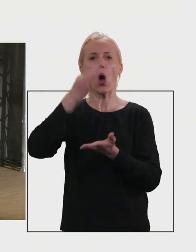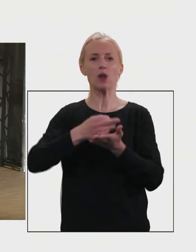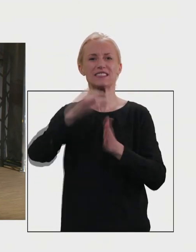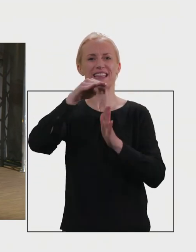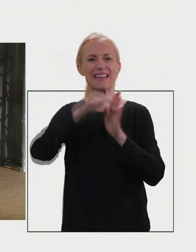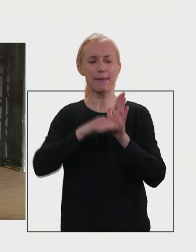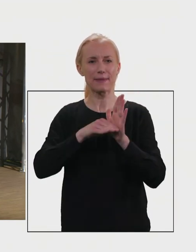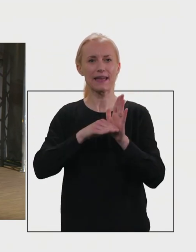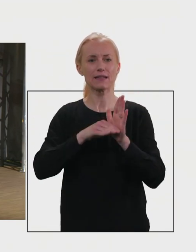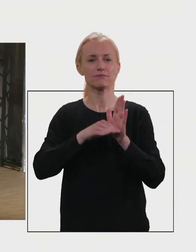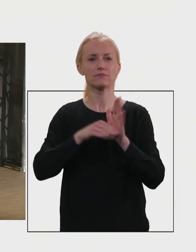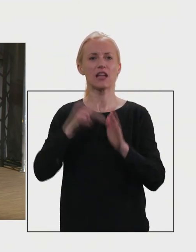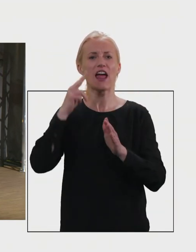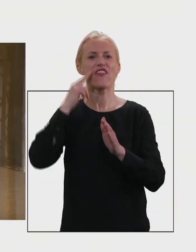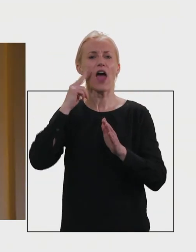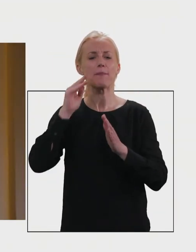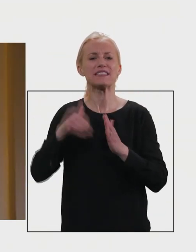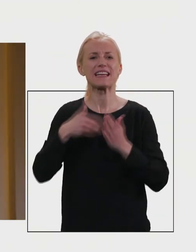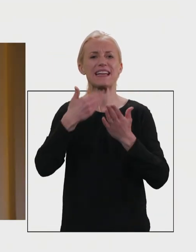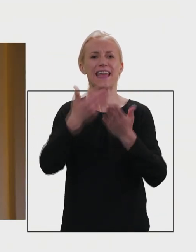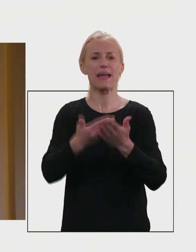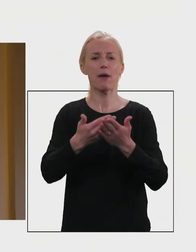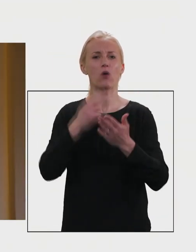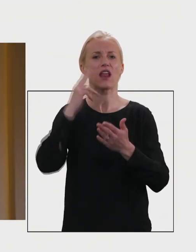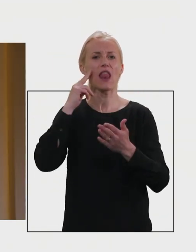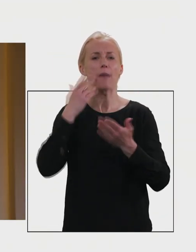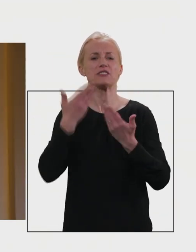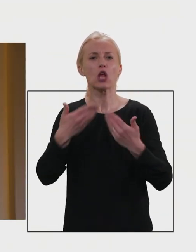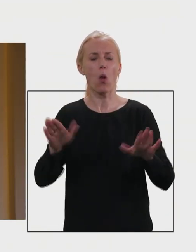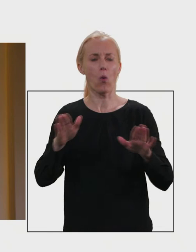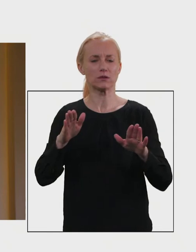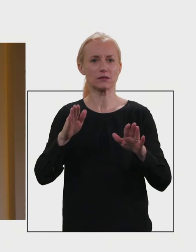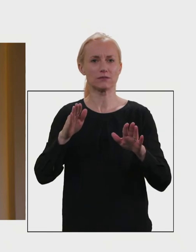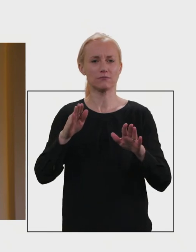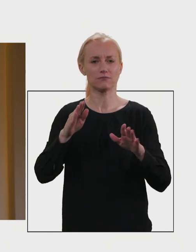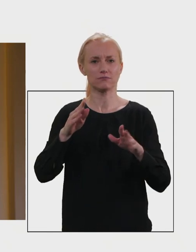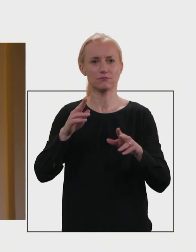die Namensgeber und die namenlosen Einblicke,